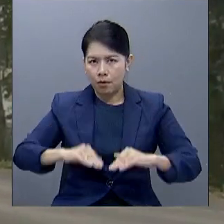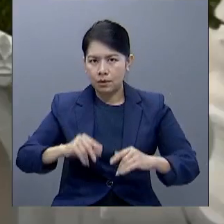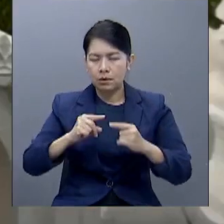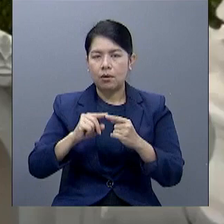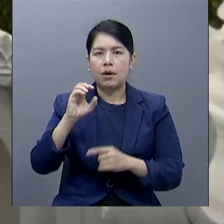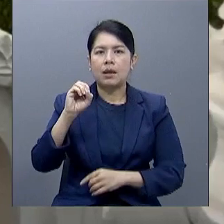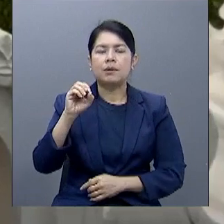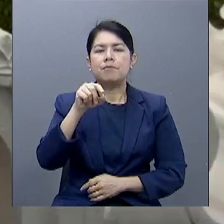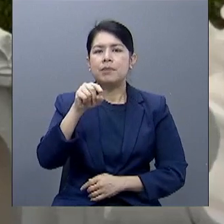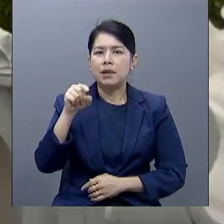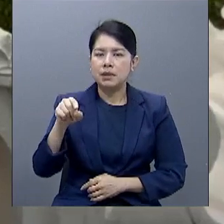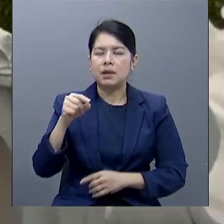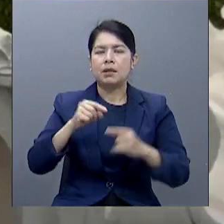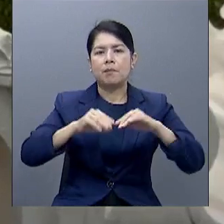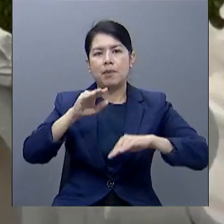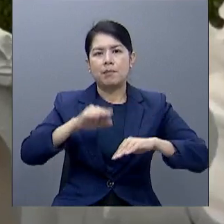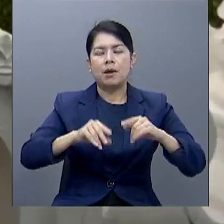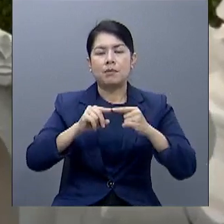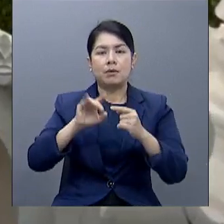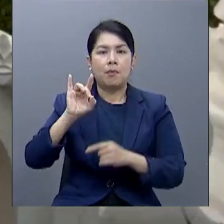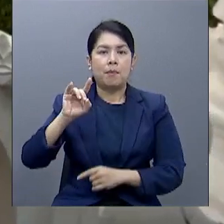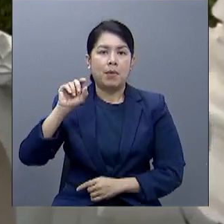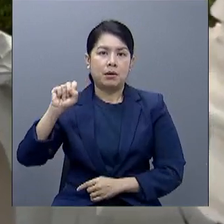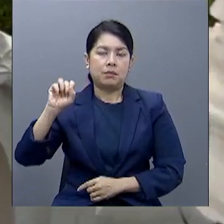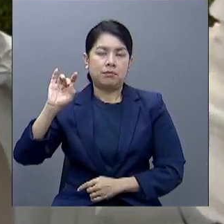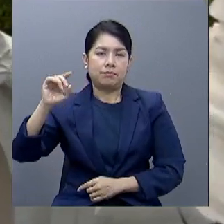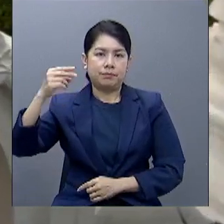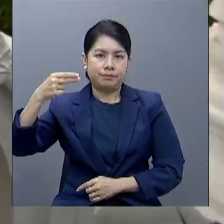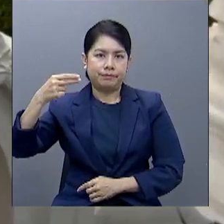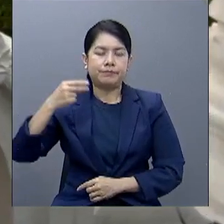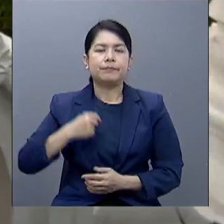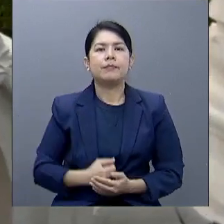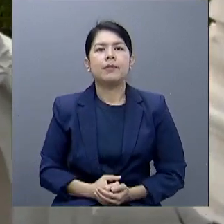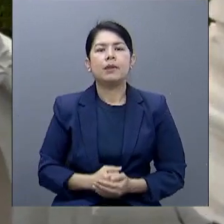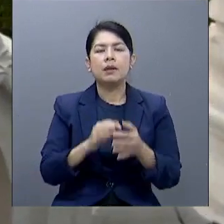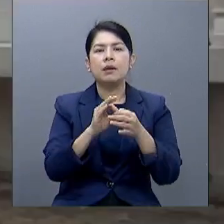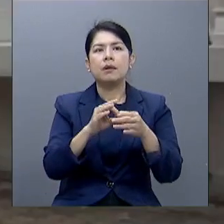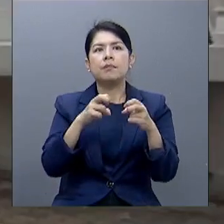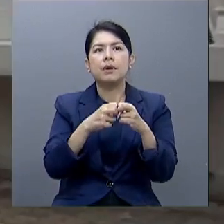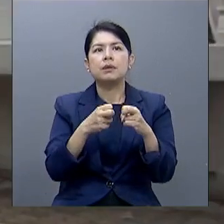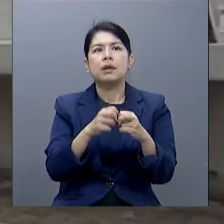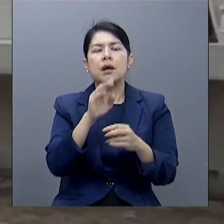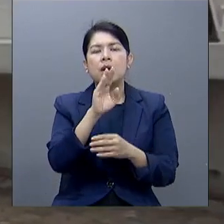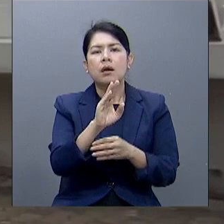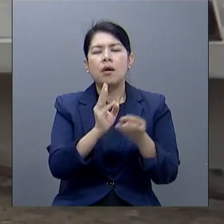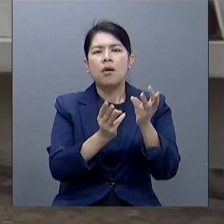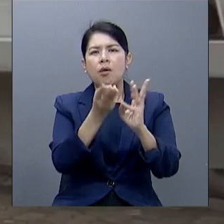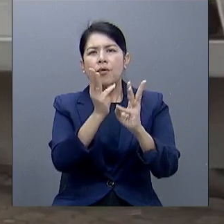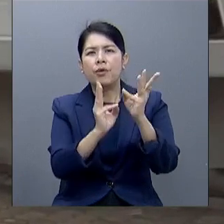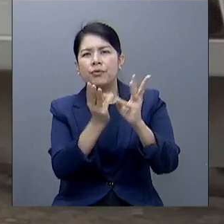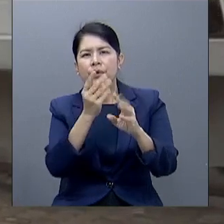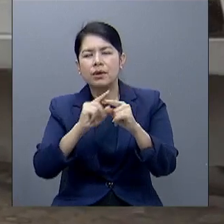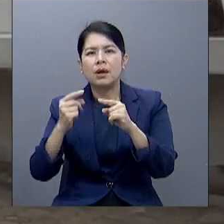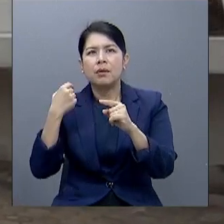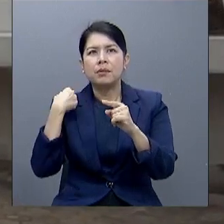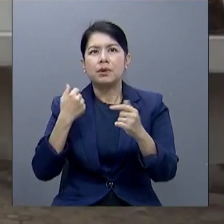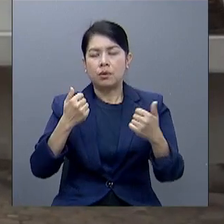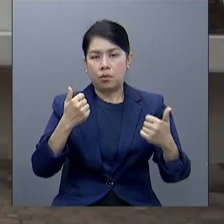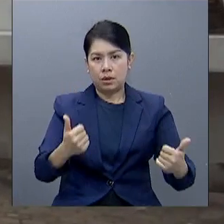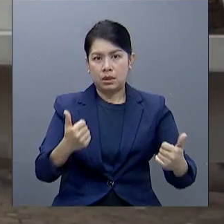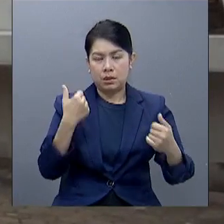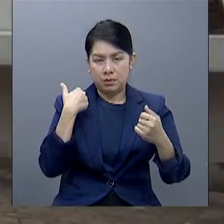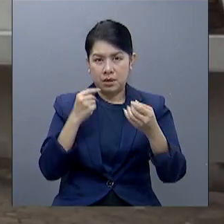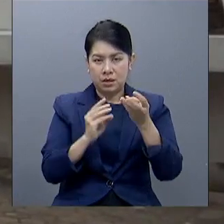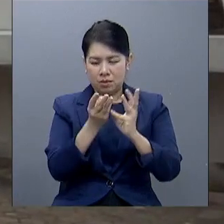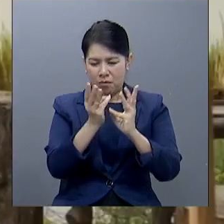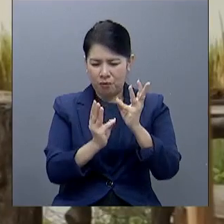ไม่เกิน 88,000ไร่ครับส่วนสถานการณ์ฝุ่นควันภาคเหนือนะครับวันนี้มีพื้นที่ที่ค่าฝุ่น PM